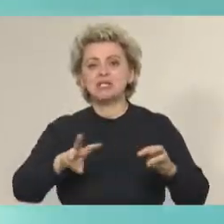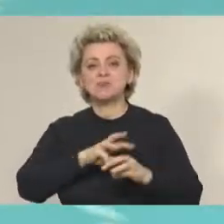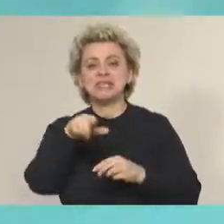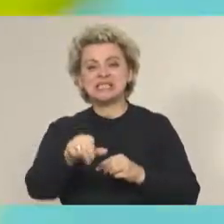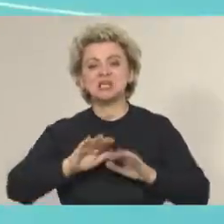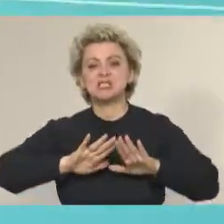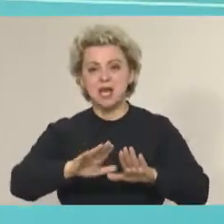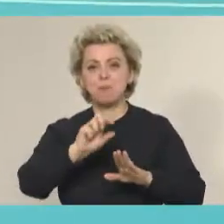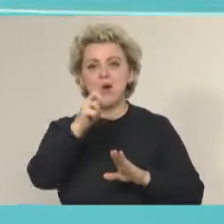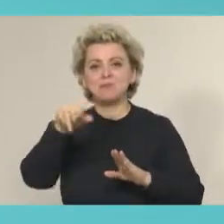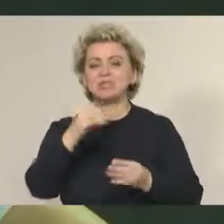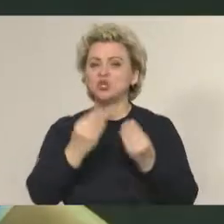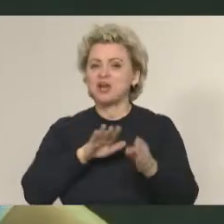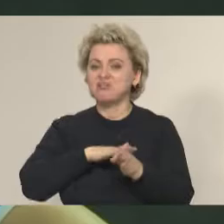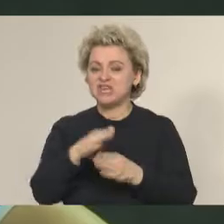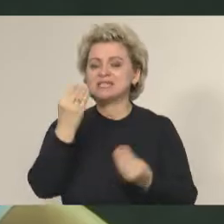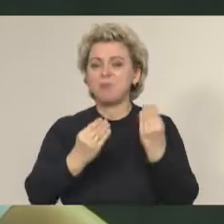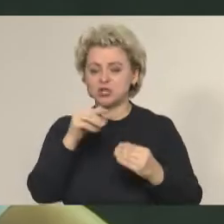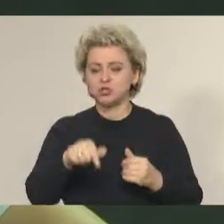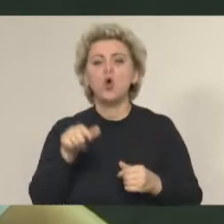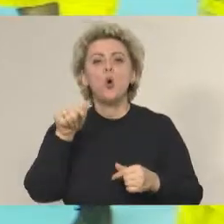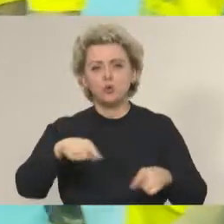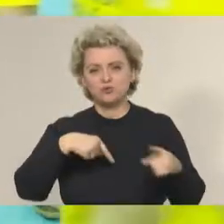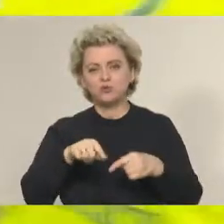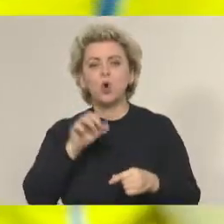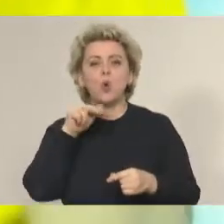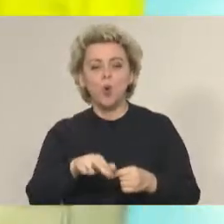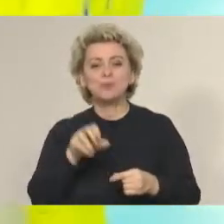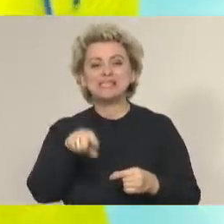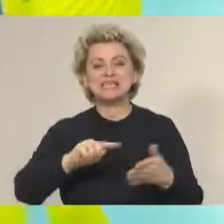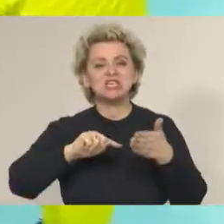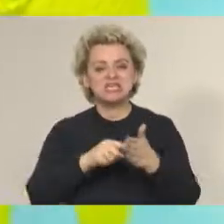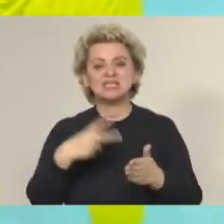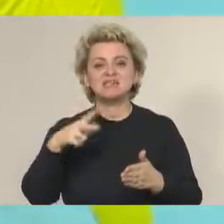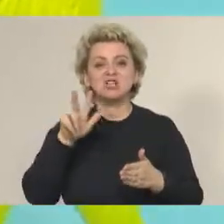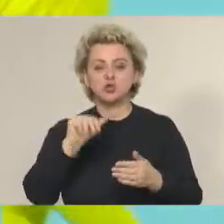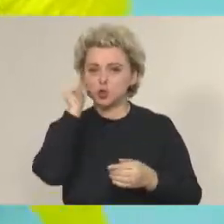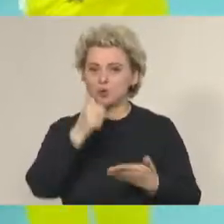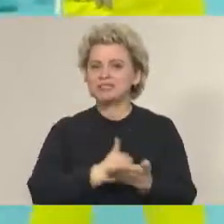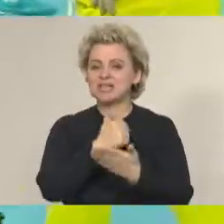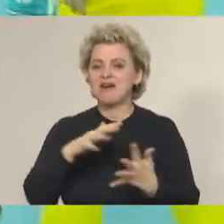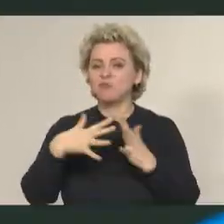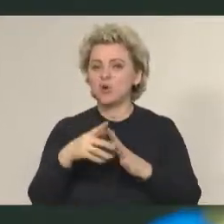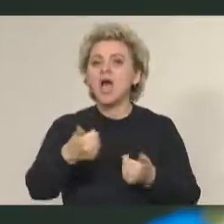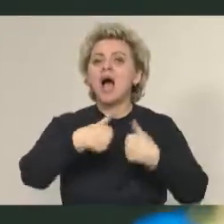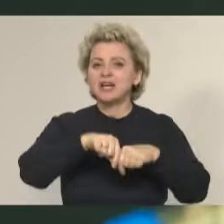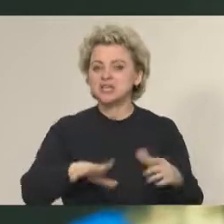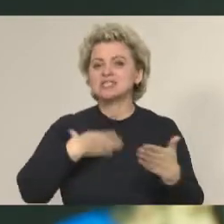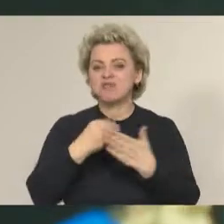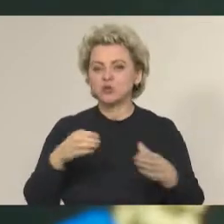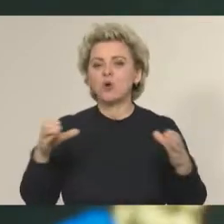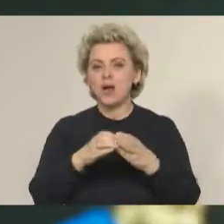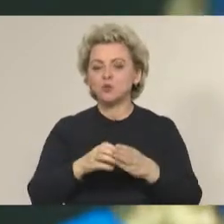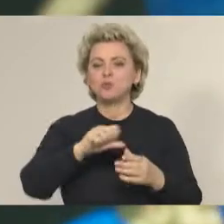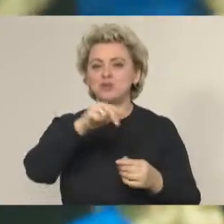спорта Владимир Бабин, отыграл почти весь матч. Он футболист опытный и идейный. В 23 года главой поселка организовал свою